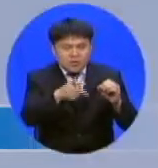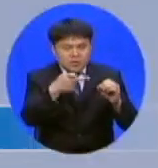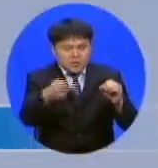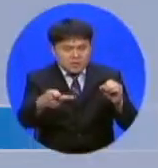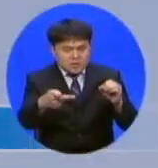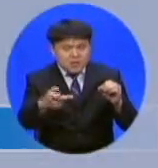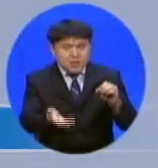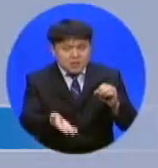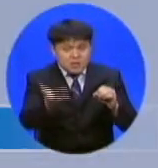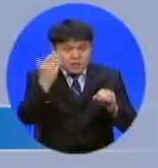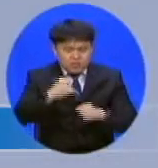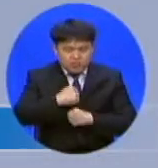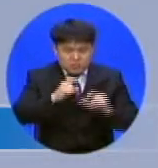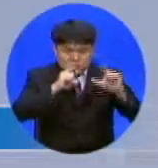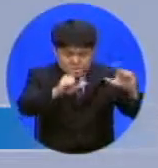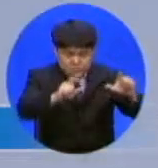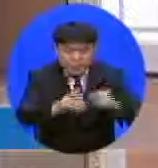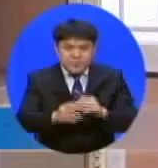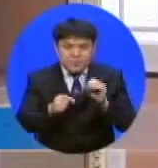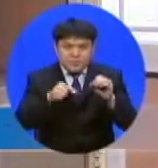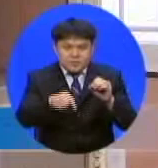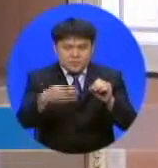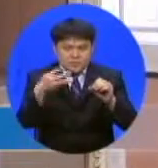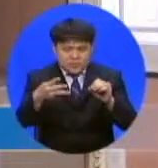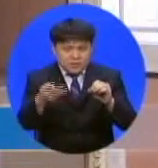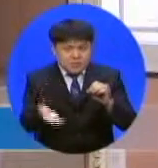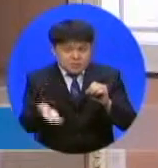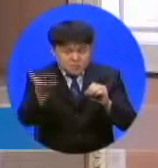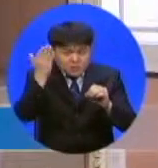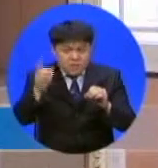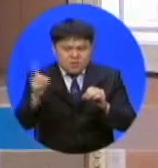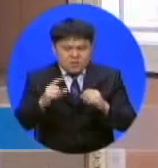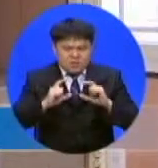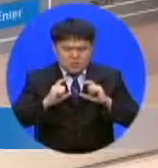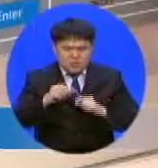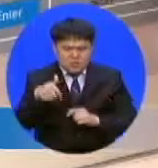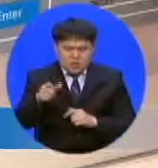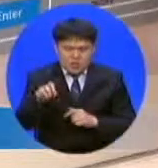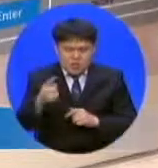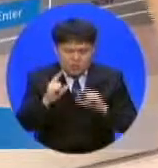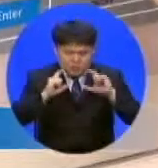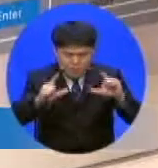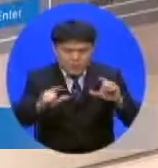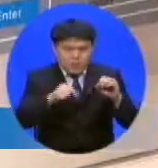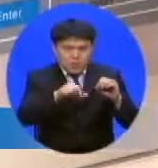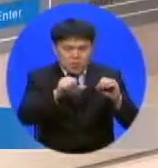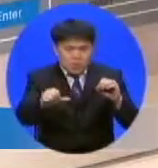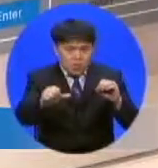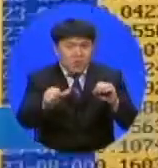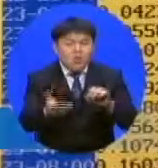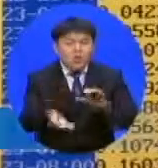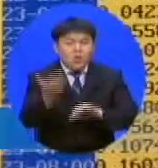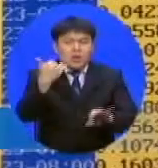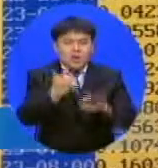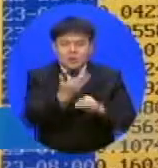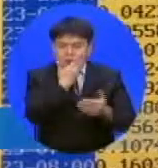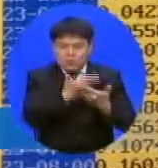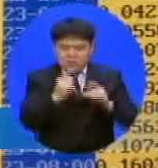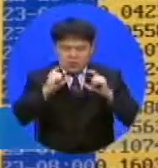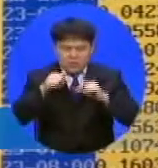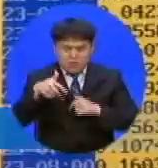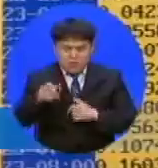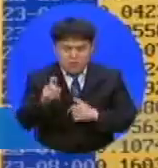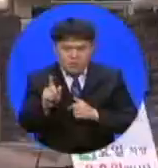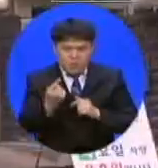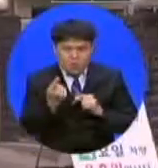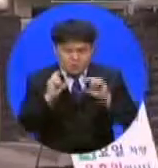0.12ppm 이상이면 오존주의보가, 0.3ppm 이상이면 경보, 0.5ppm까지 넘어가면 중대경보가